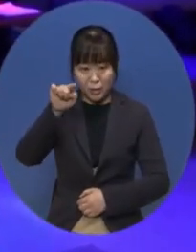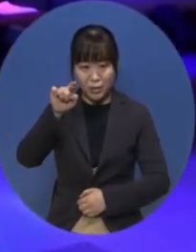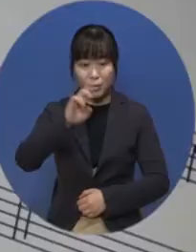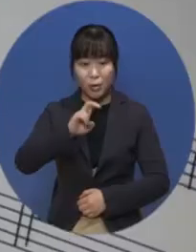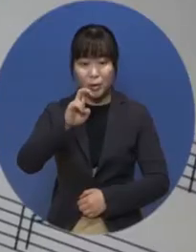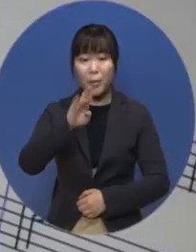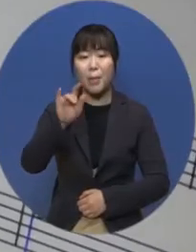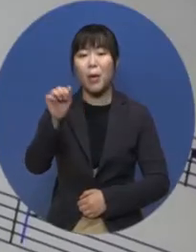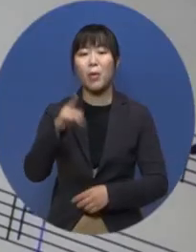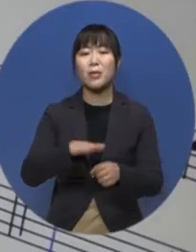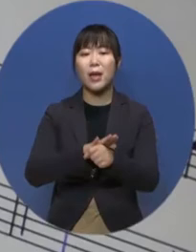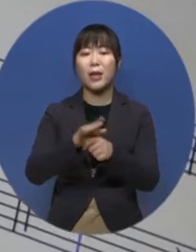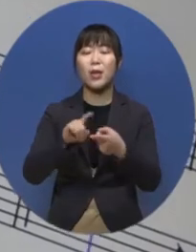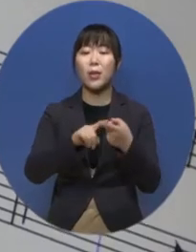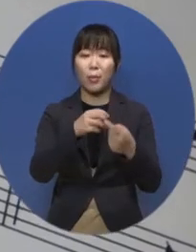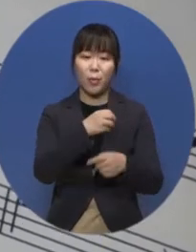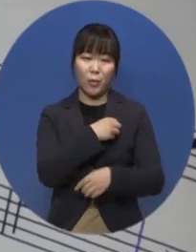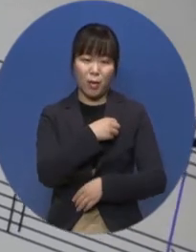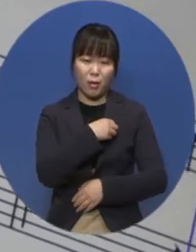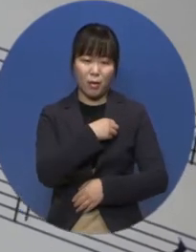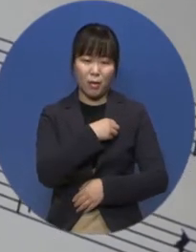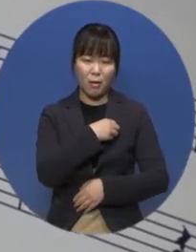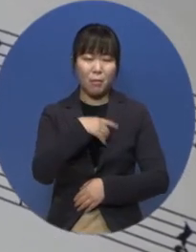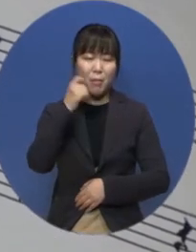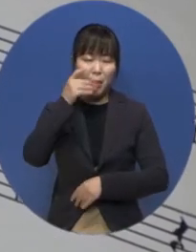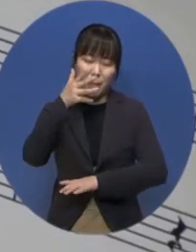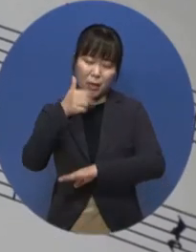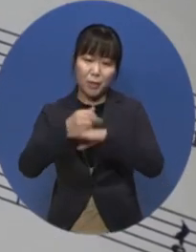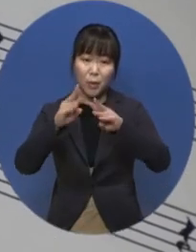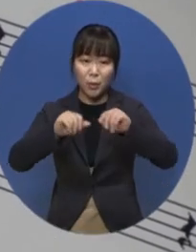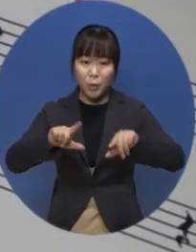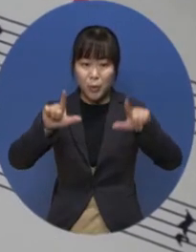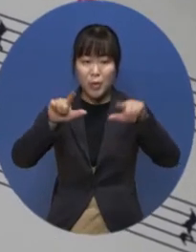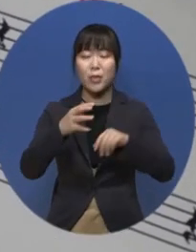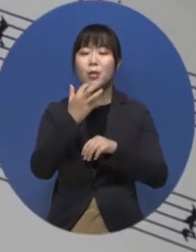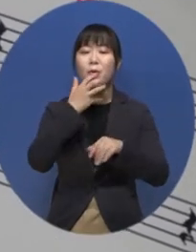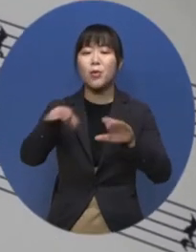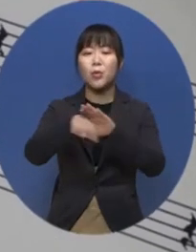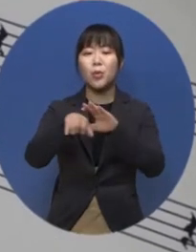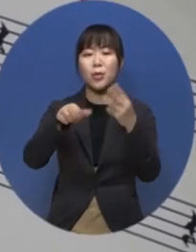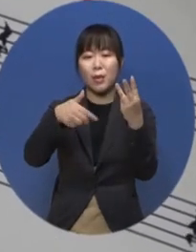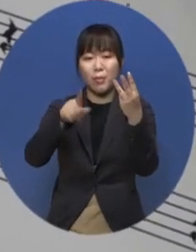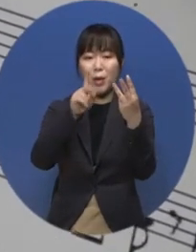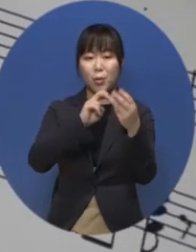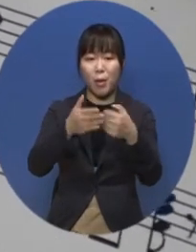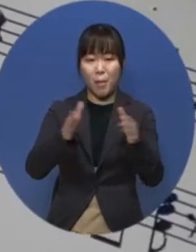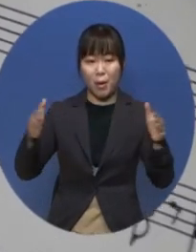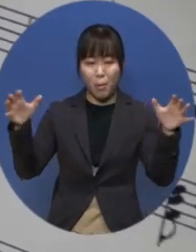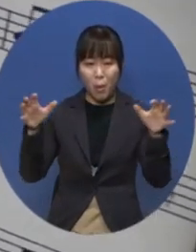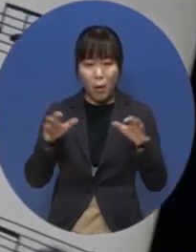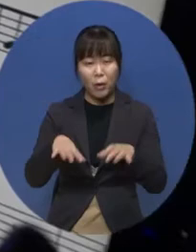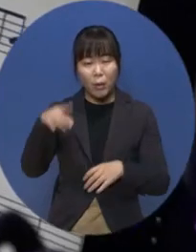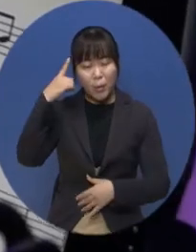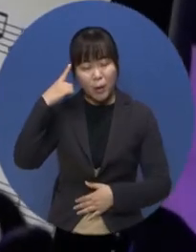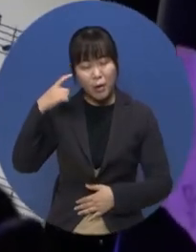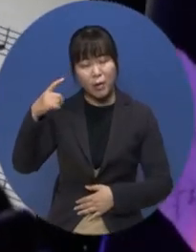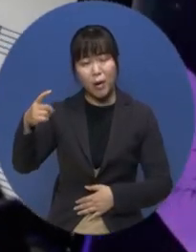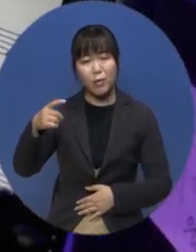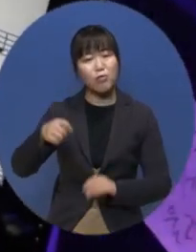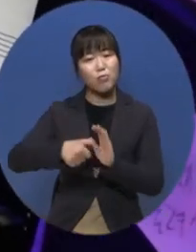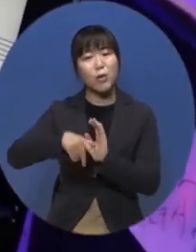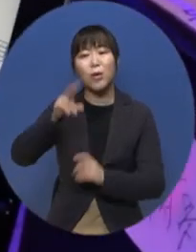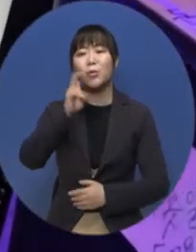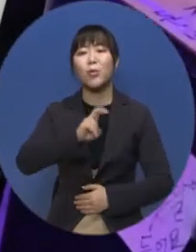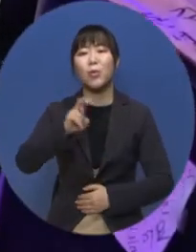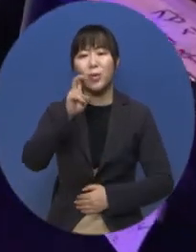드립니다 내달 마지막 초 1인 오우 서울 종로 3가 노래방에 모여 추모하고 배우의 히트곡을